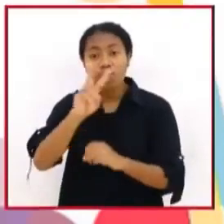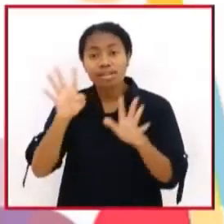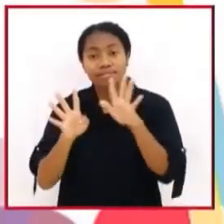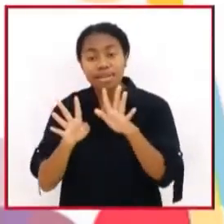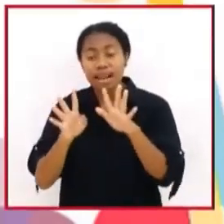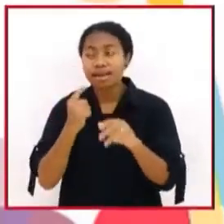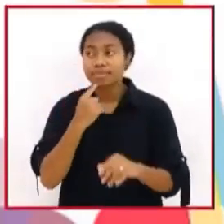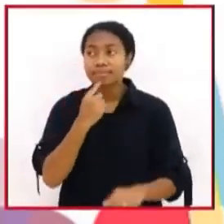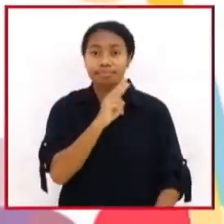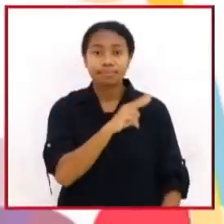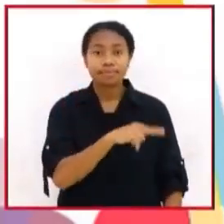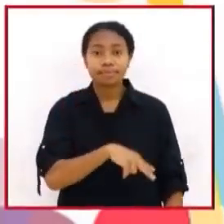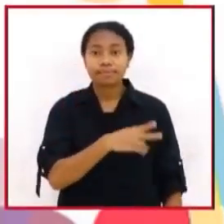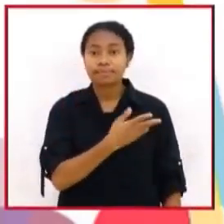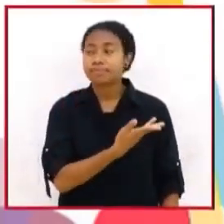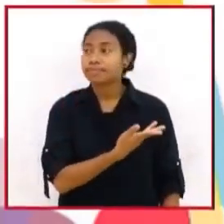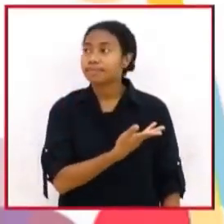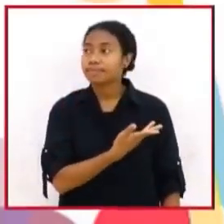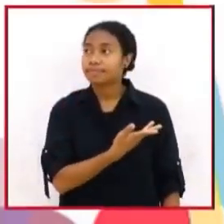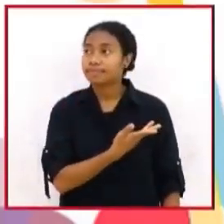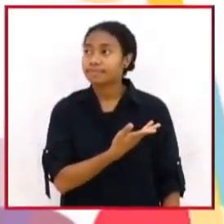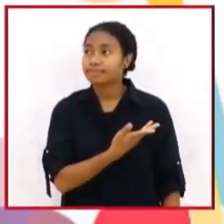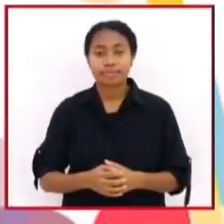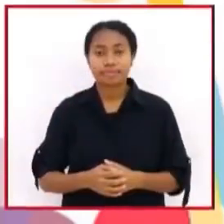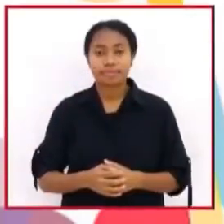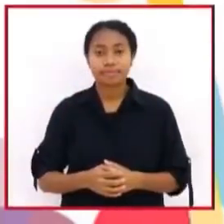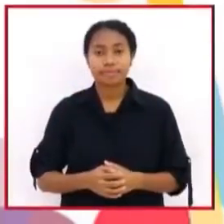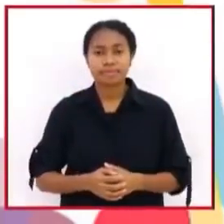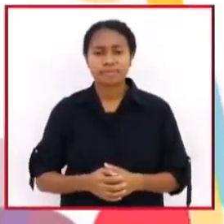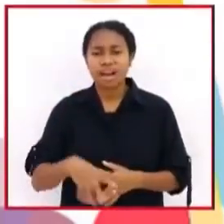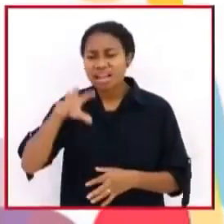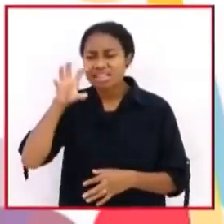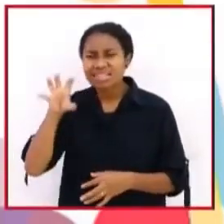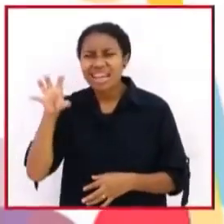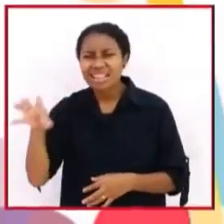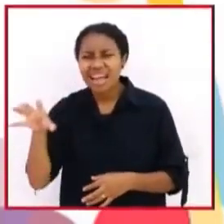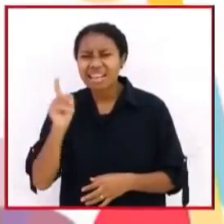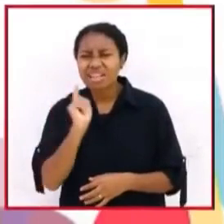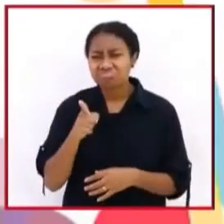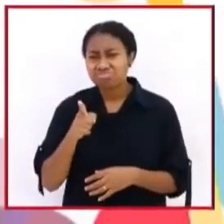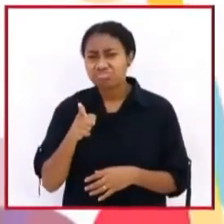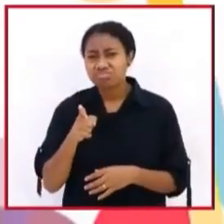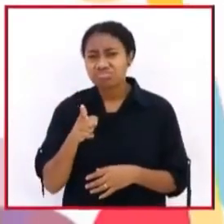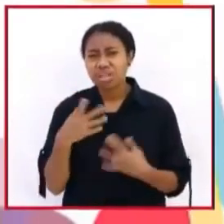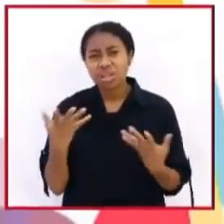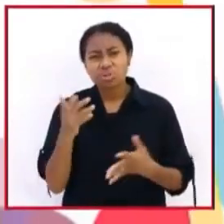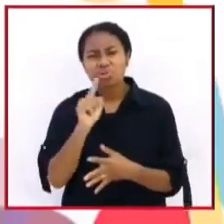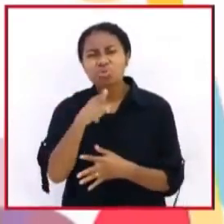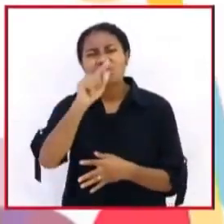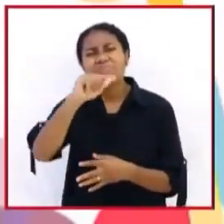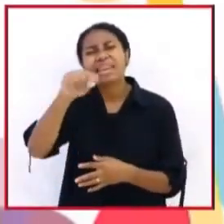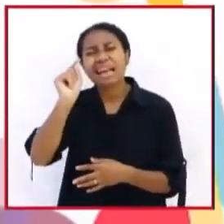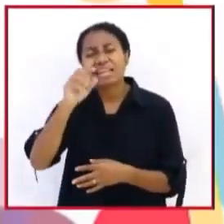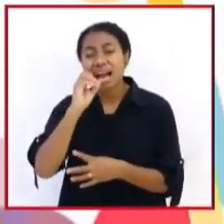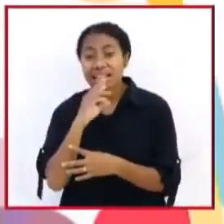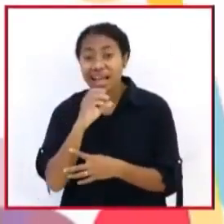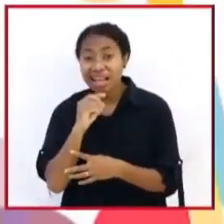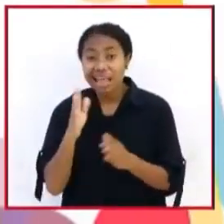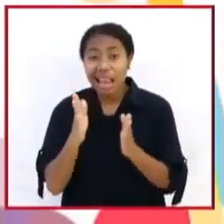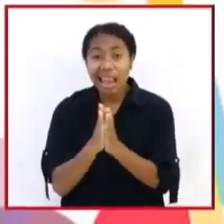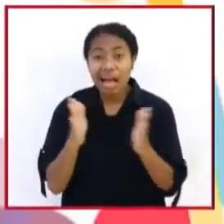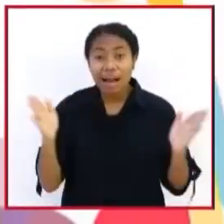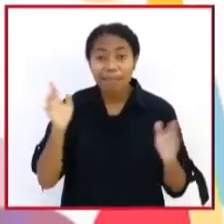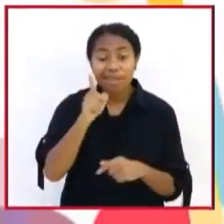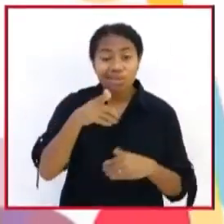apa urusanmu dengan kami Hai Anak Allah setan menyebut Yesus sebagai anak Allah sebenarnya kata-kata lengkapnya